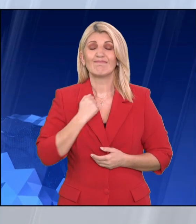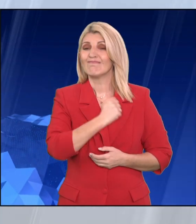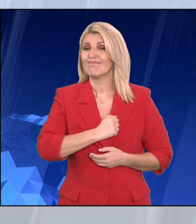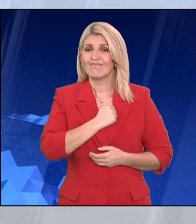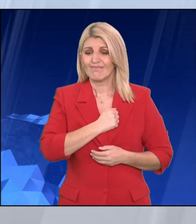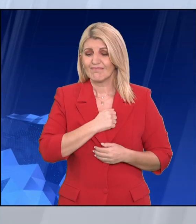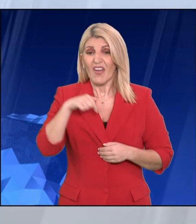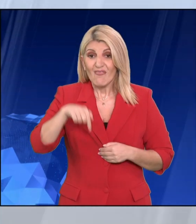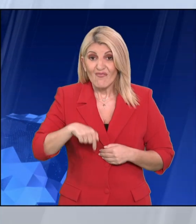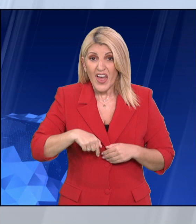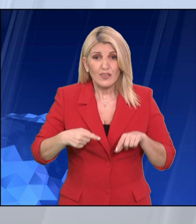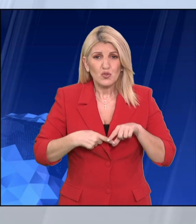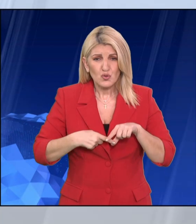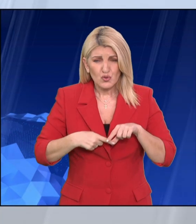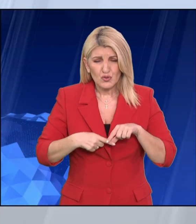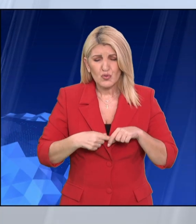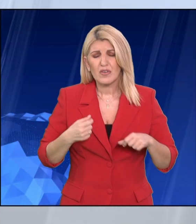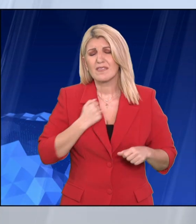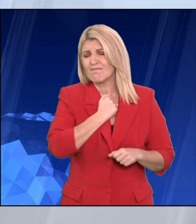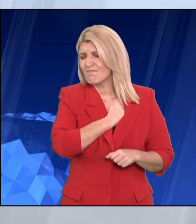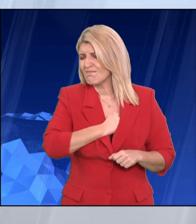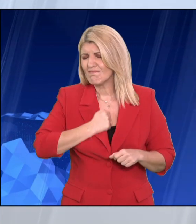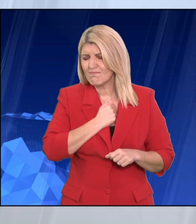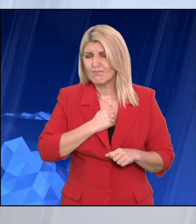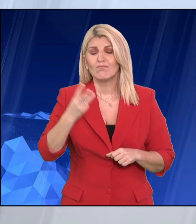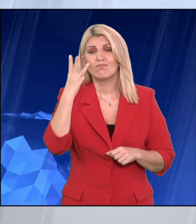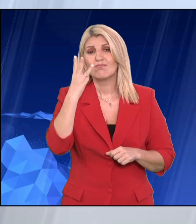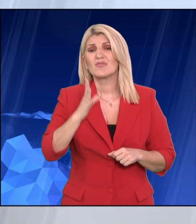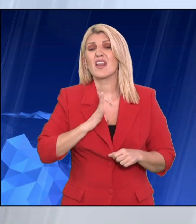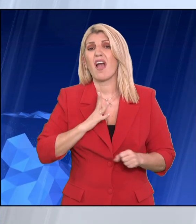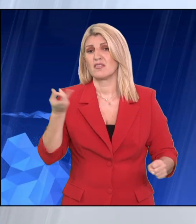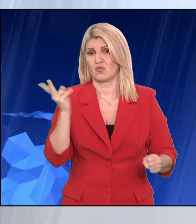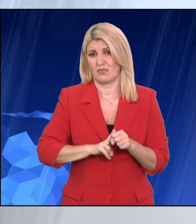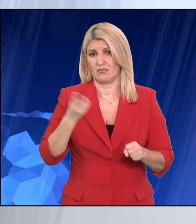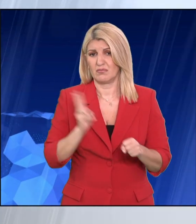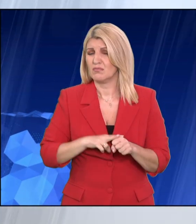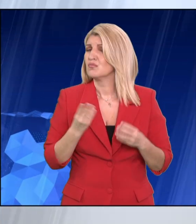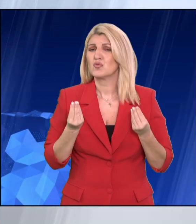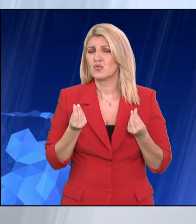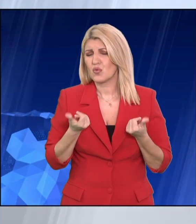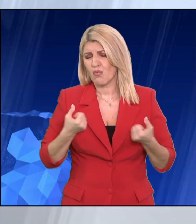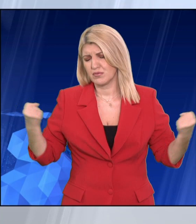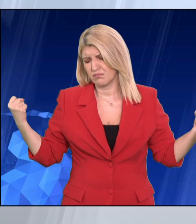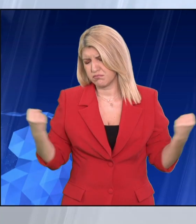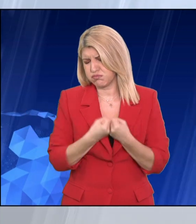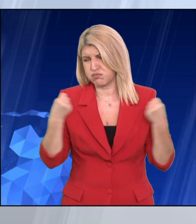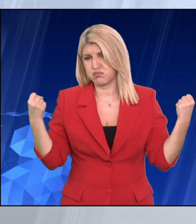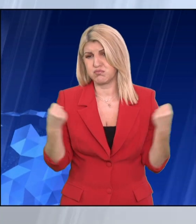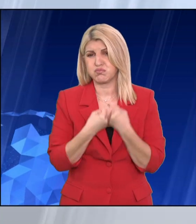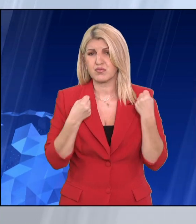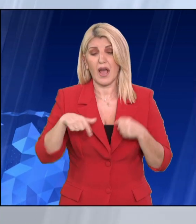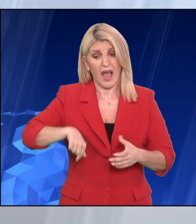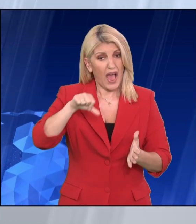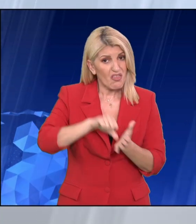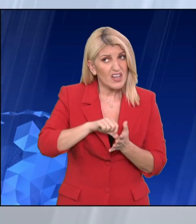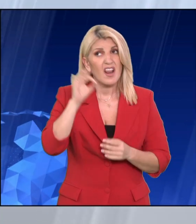η άσφαλτος στα φετινά Χριστούγεννα σε τροχαία δυστυχήματα σε Αθήνα και Θεσσαλονίκη, όπου έχασαν τη ζωή τους τρεις νέοι άνθρωποι ηλικίας